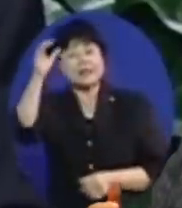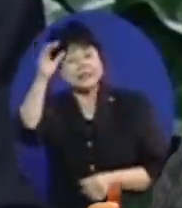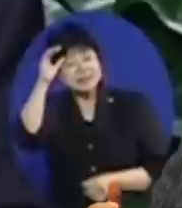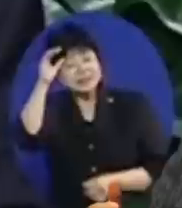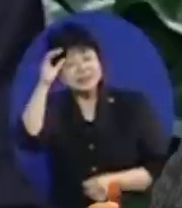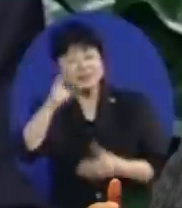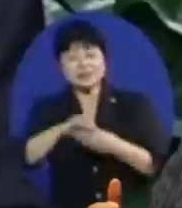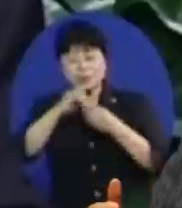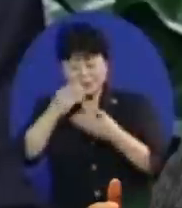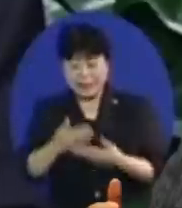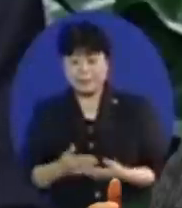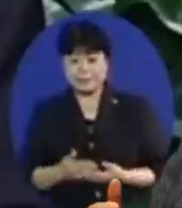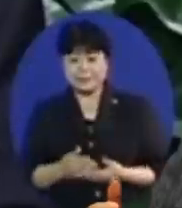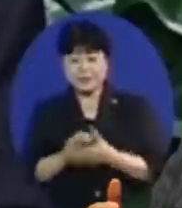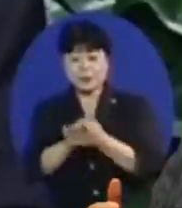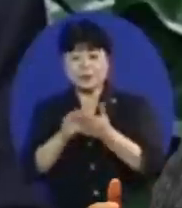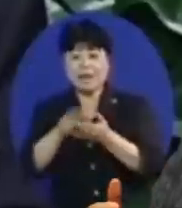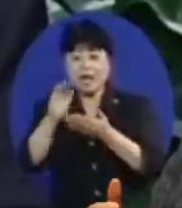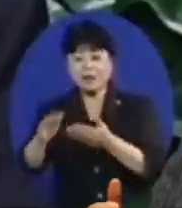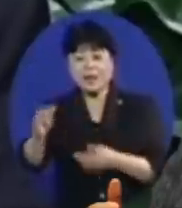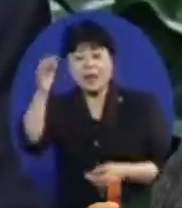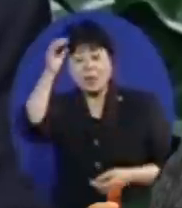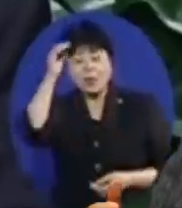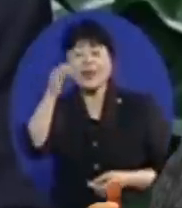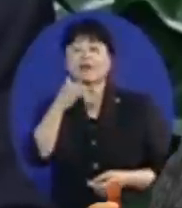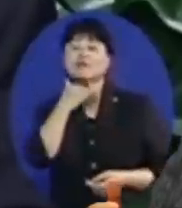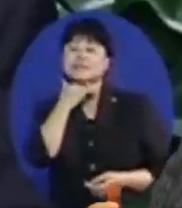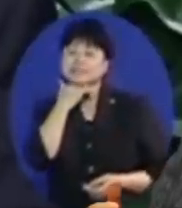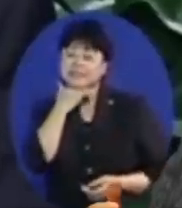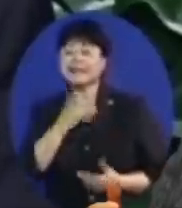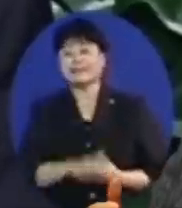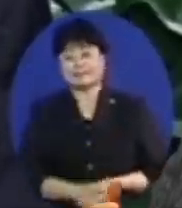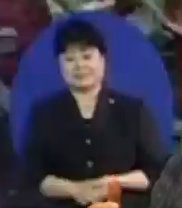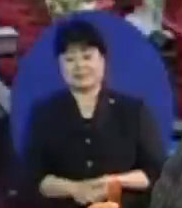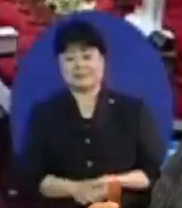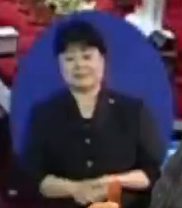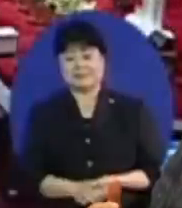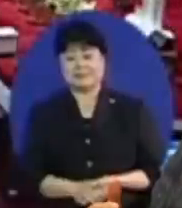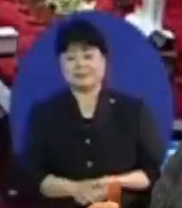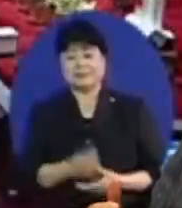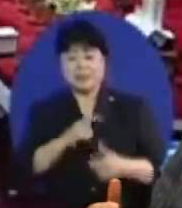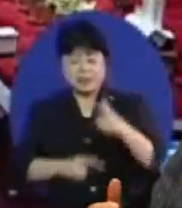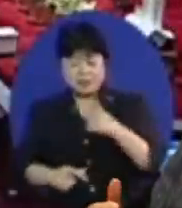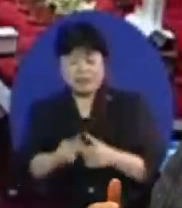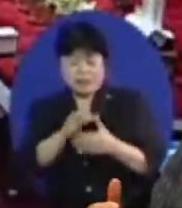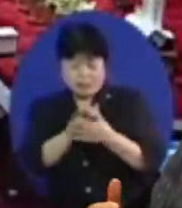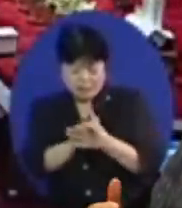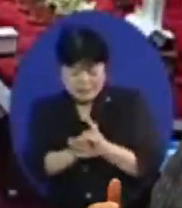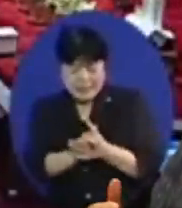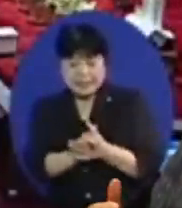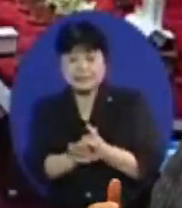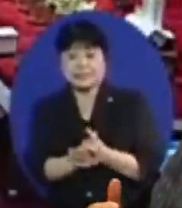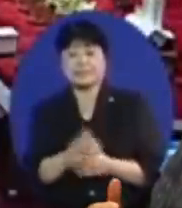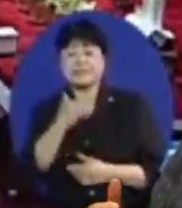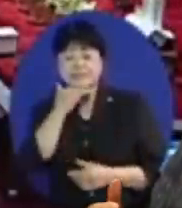기도 응답도 기도하고 난 다음에는 고대하고 기다려야 되는 것입니다. 누가 더 기다리느냐가 승패를 가늠하는